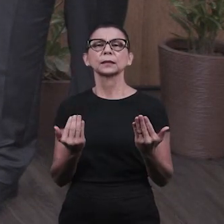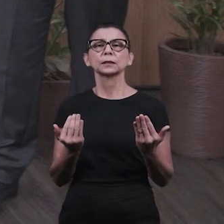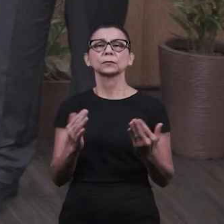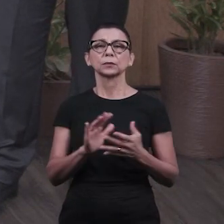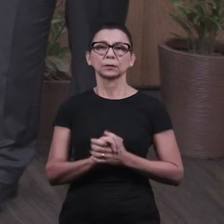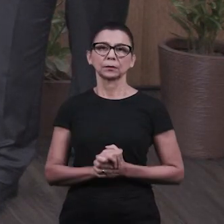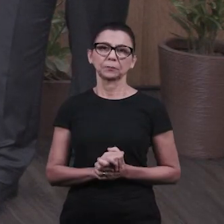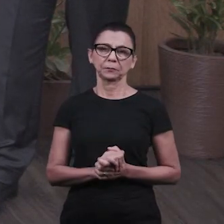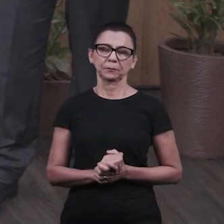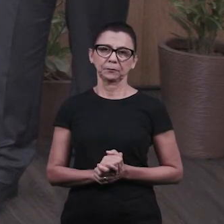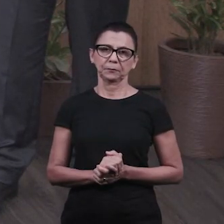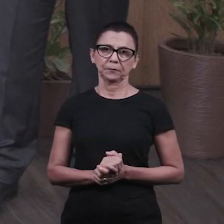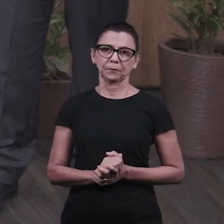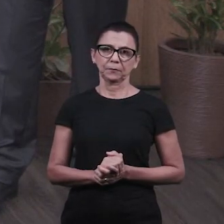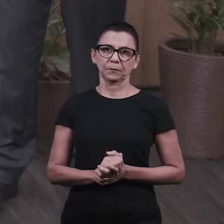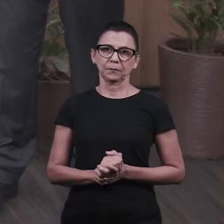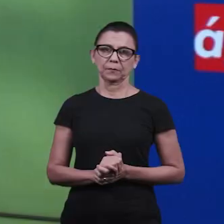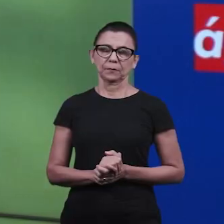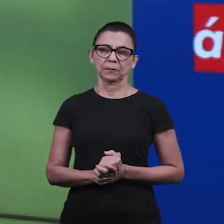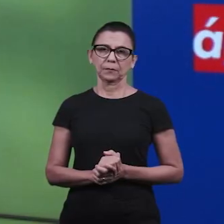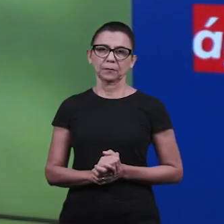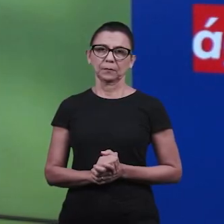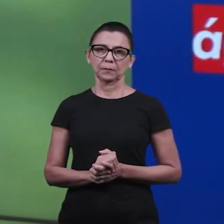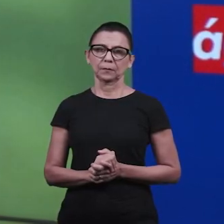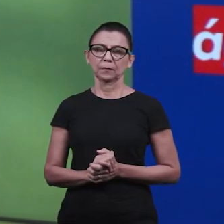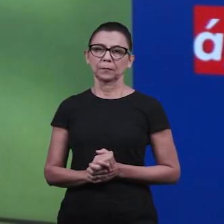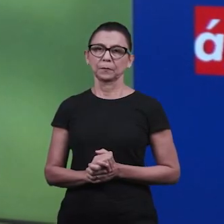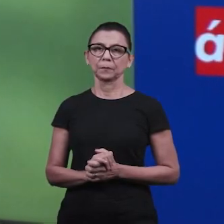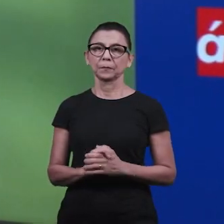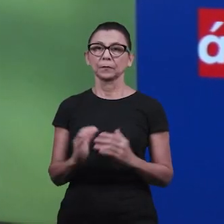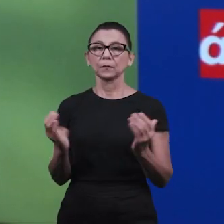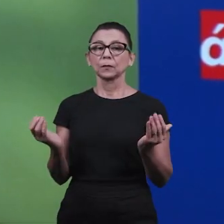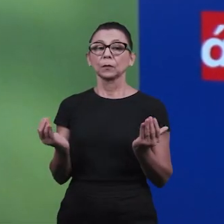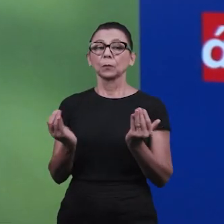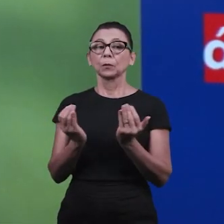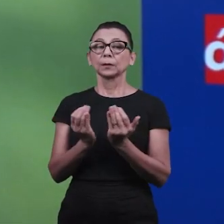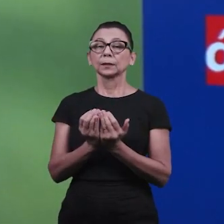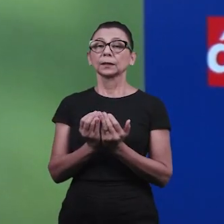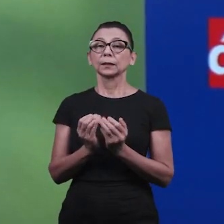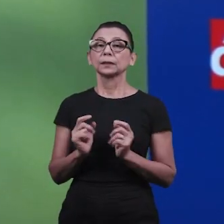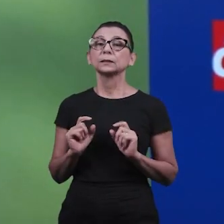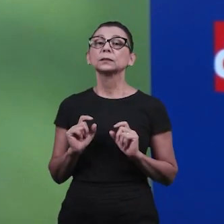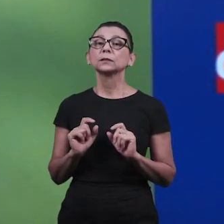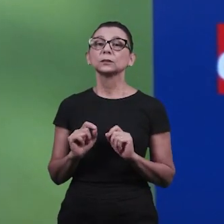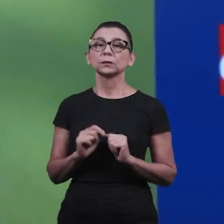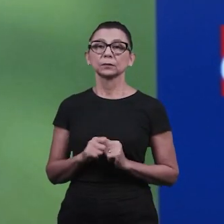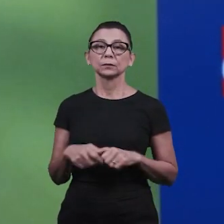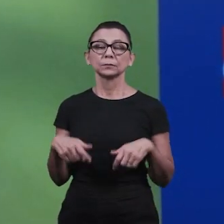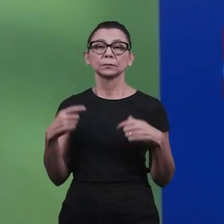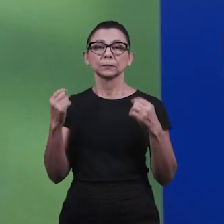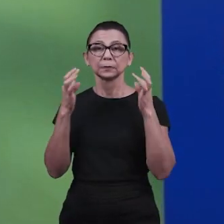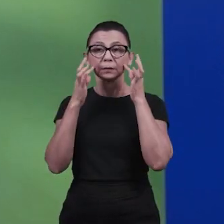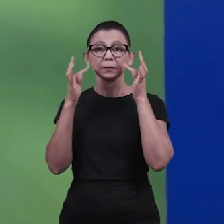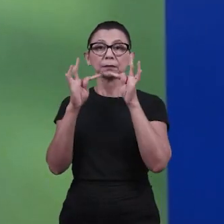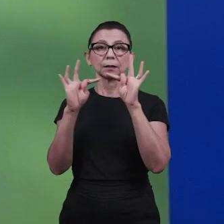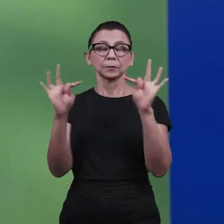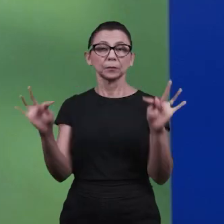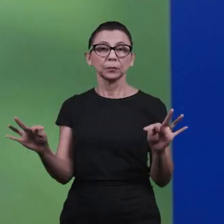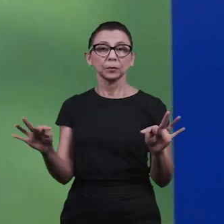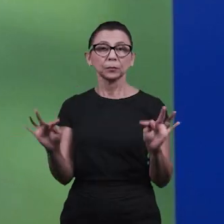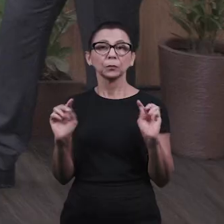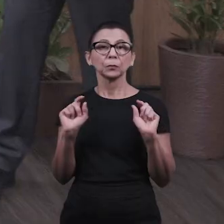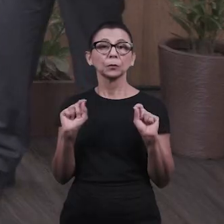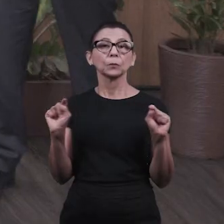comment? Doit être dans l'évangile du Seigneur Jésus.